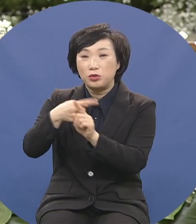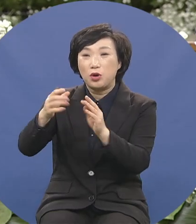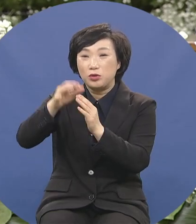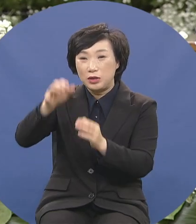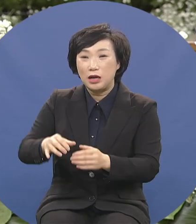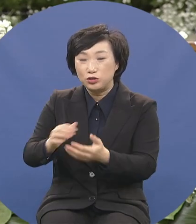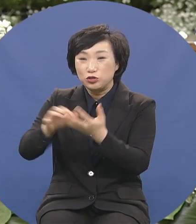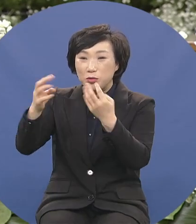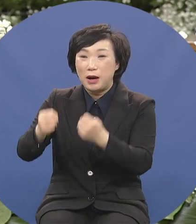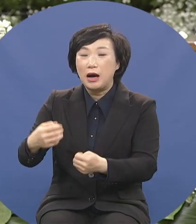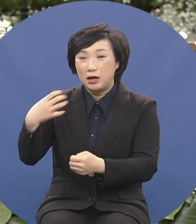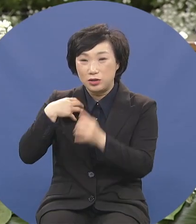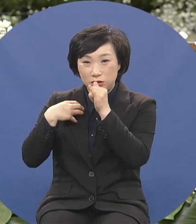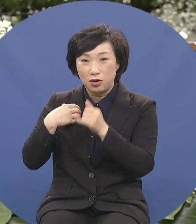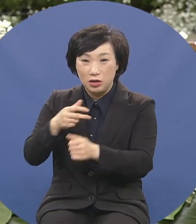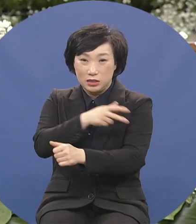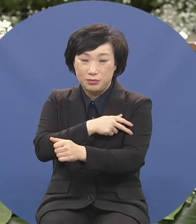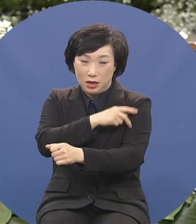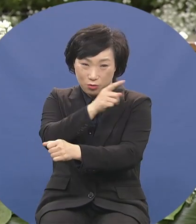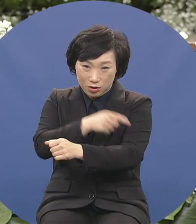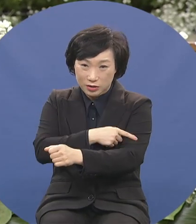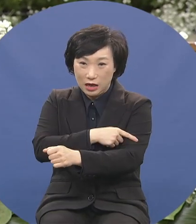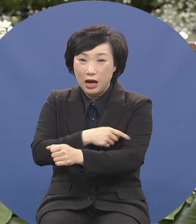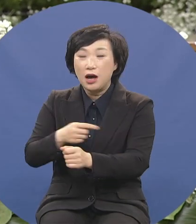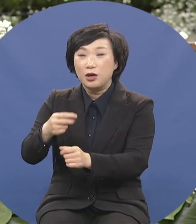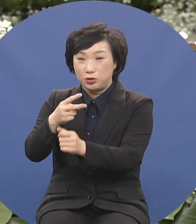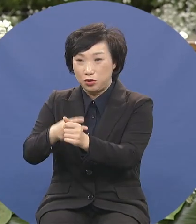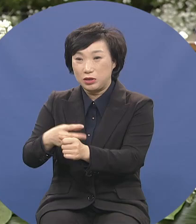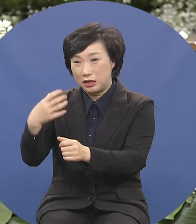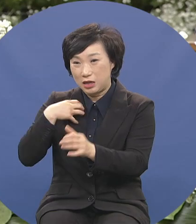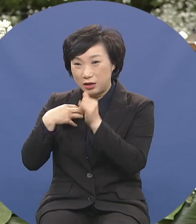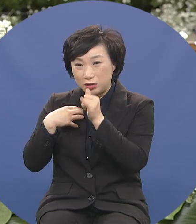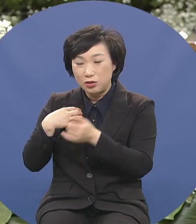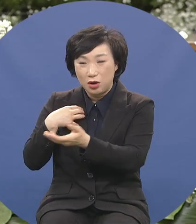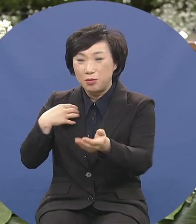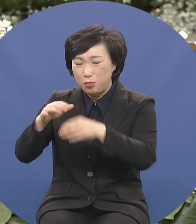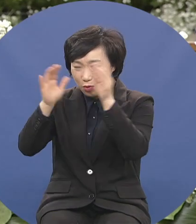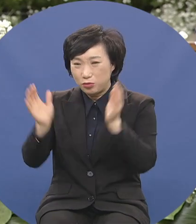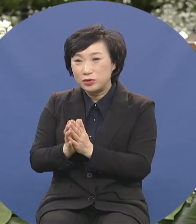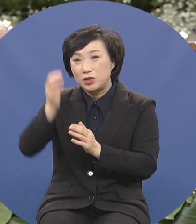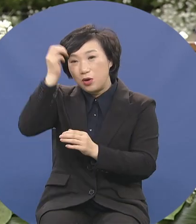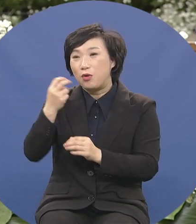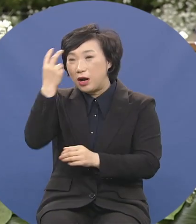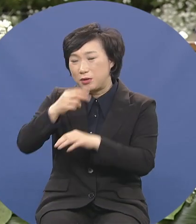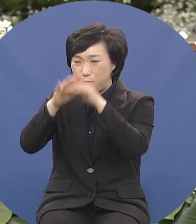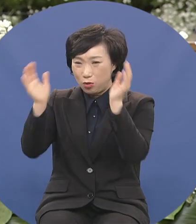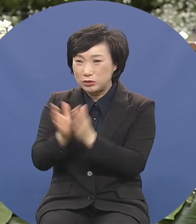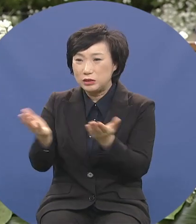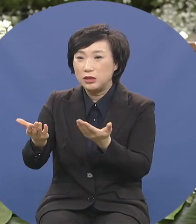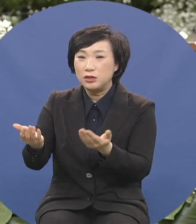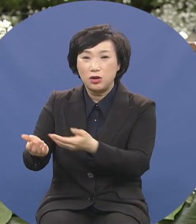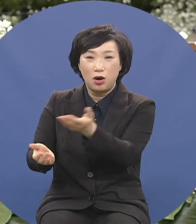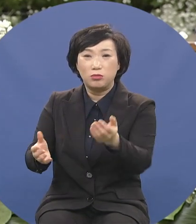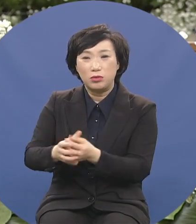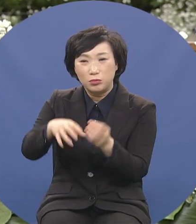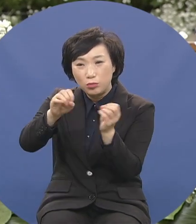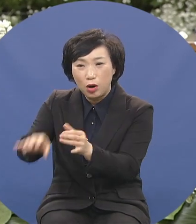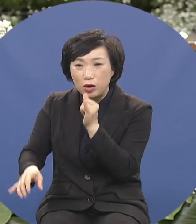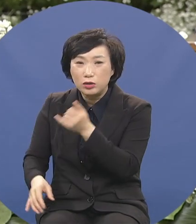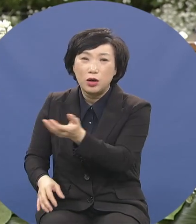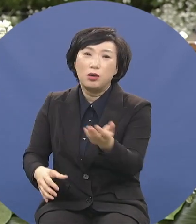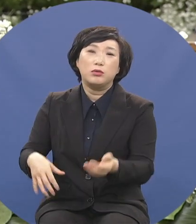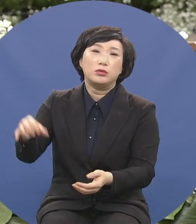사명, 권사의 사명, 직분자의 사명, 교사의 사명, 이 모든 영관리 모든 사명들은 어찌 이렇게도